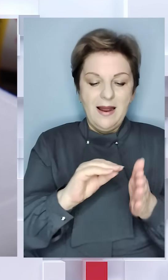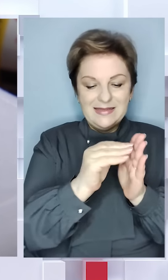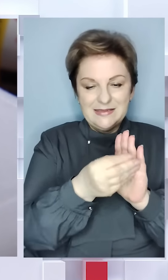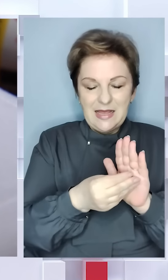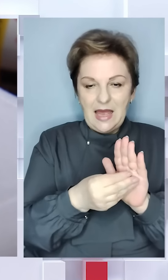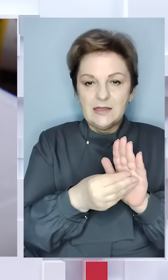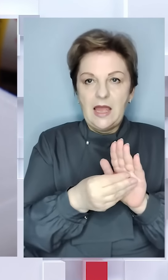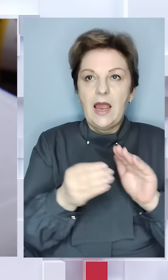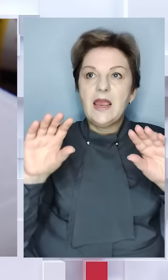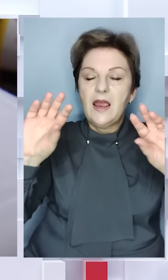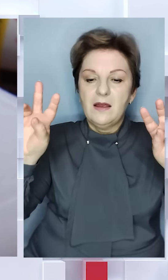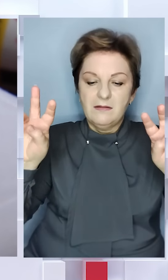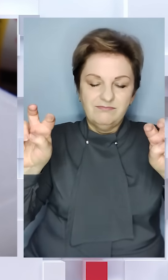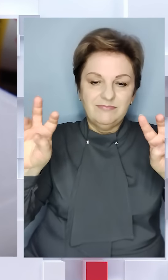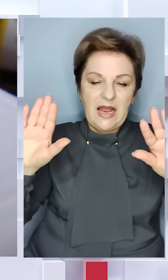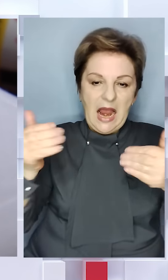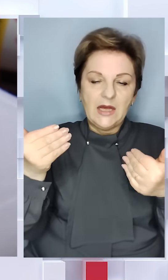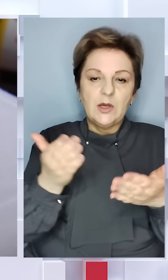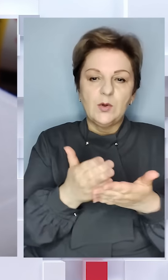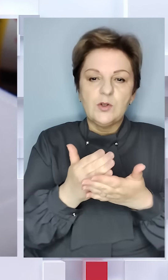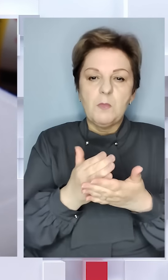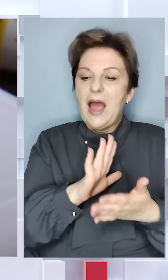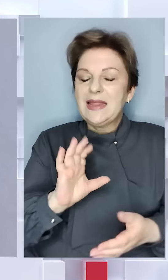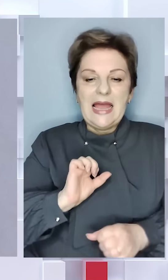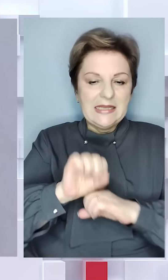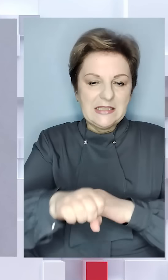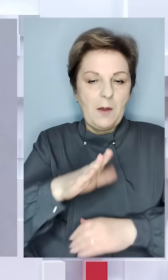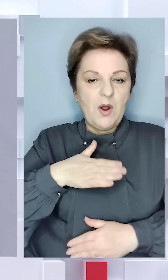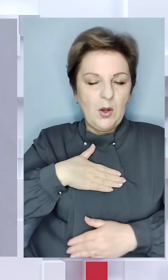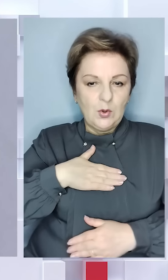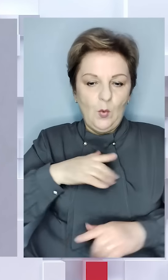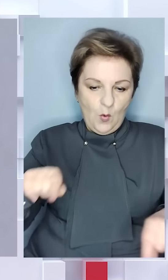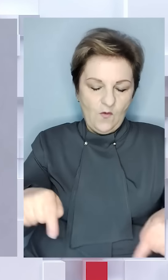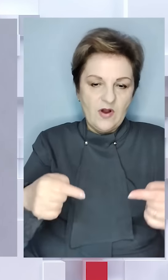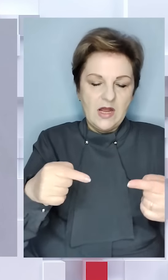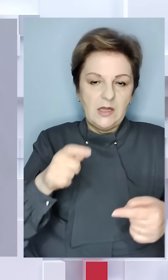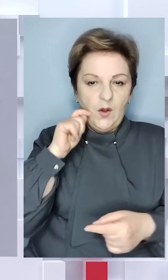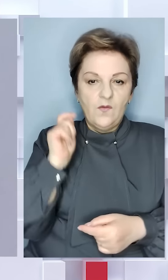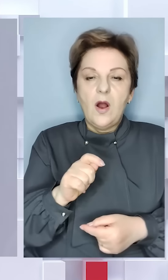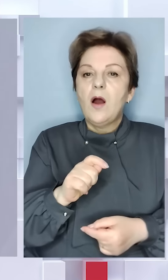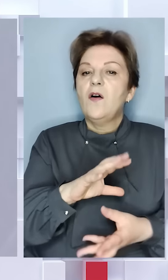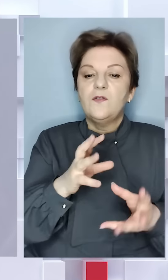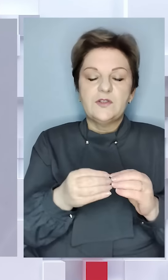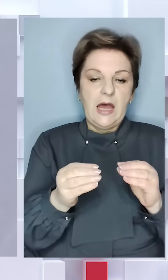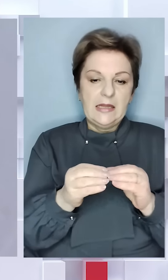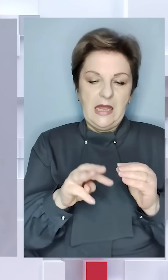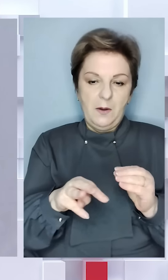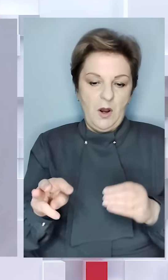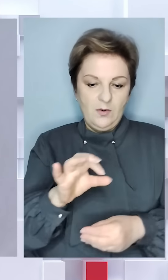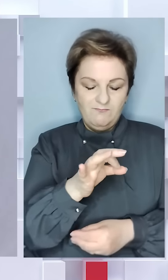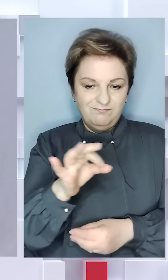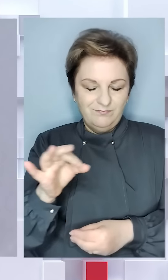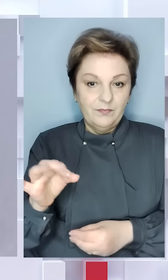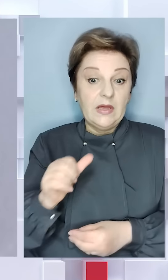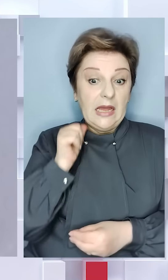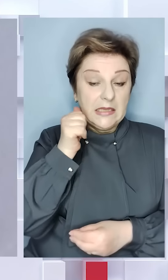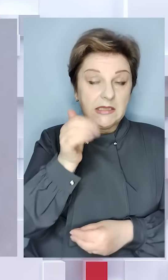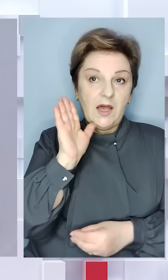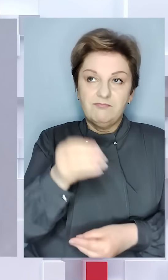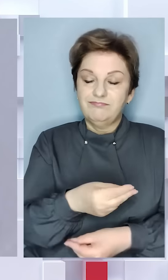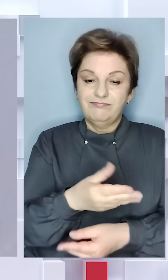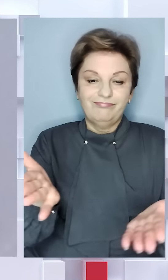служби «Незламні духом відновлять Україну». Наклад монет – 10 мільйонів екземплярів. Вже відзавтра